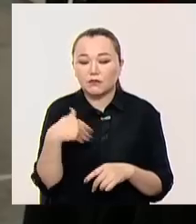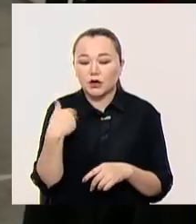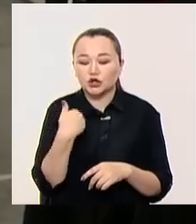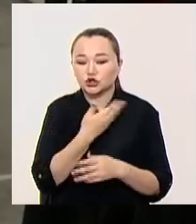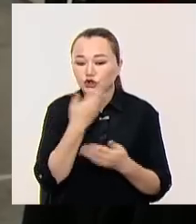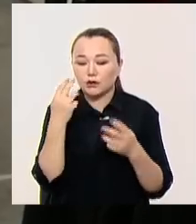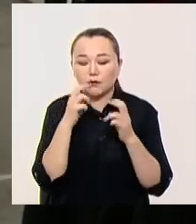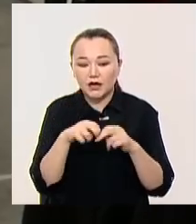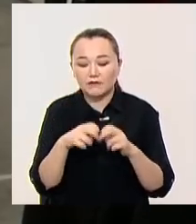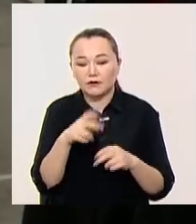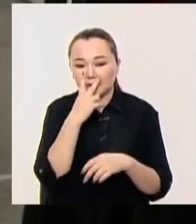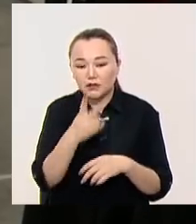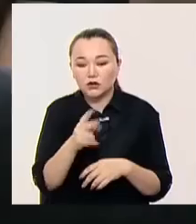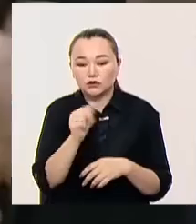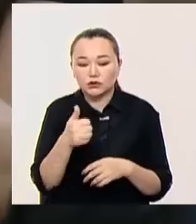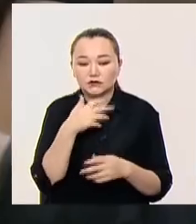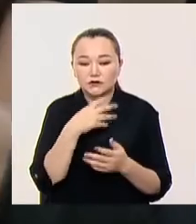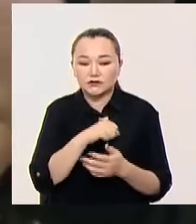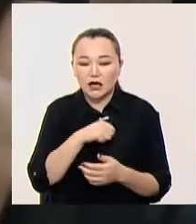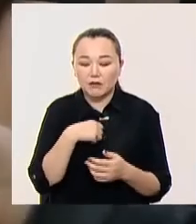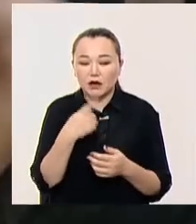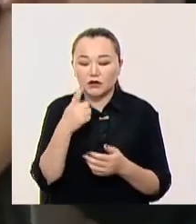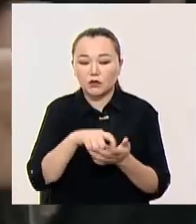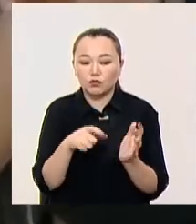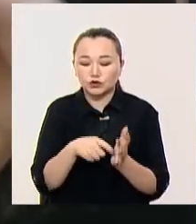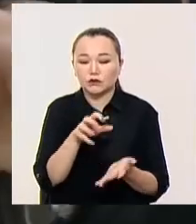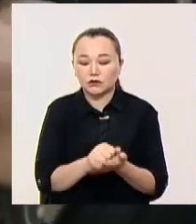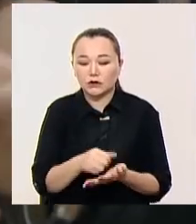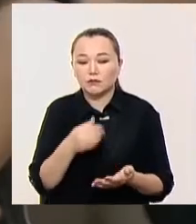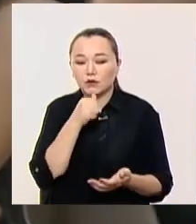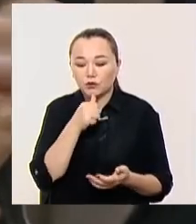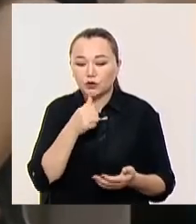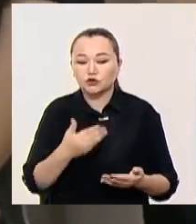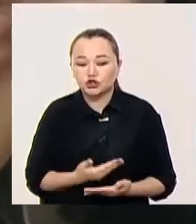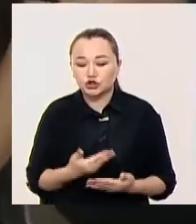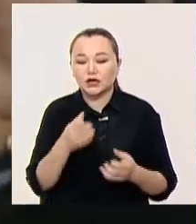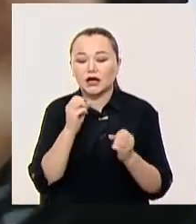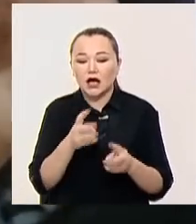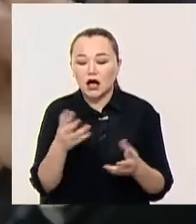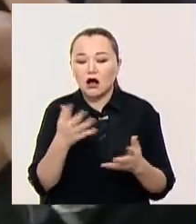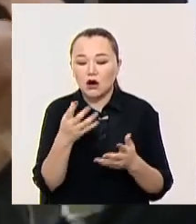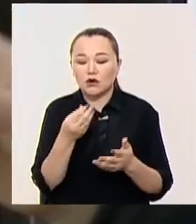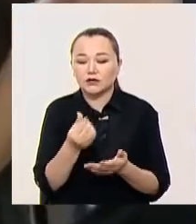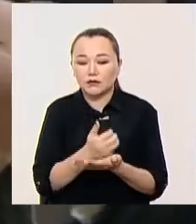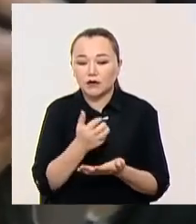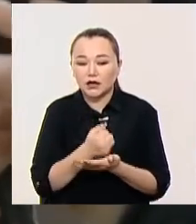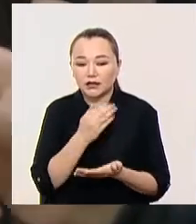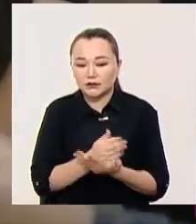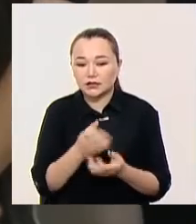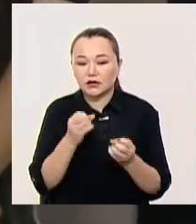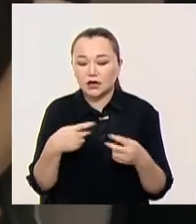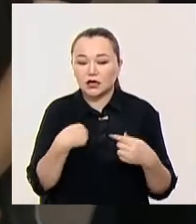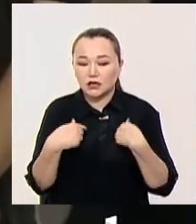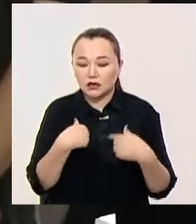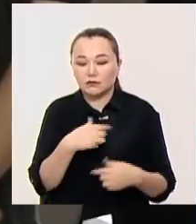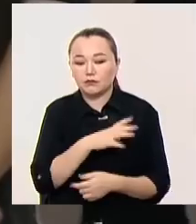жоқ. Тексері басын, қара басын, өздері сол бір бутикті алып, тұрып көрсін, қалай, қандай ақша табатынын, қалай